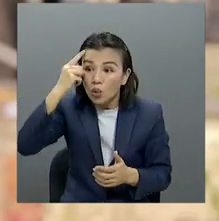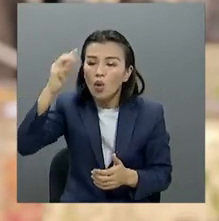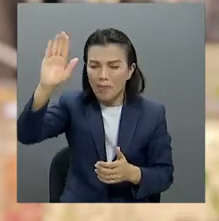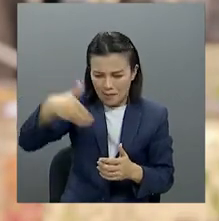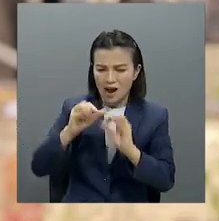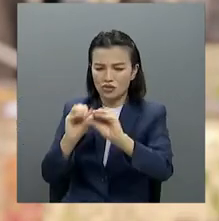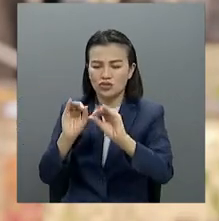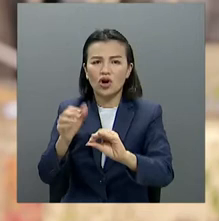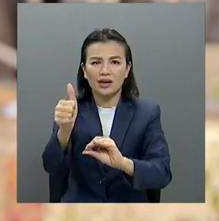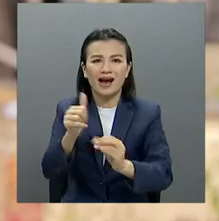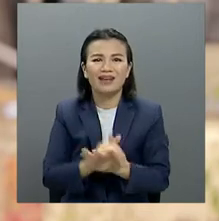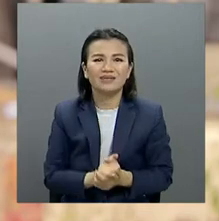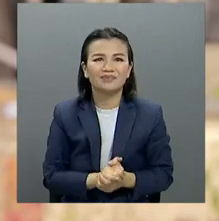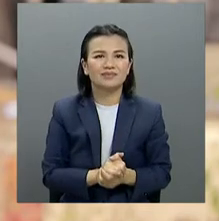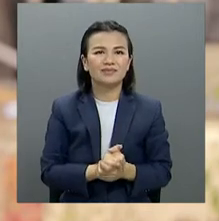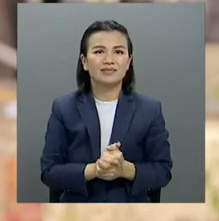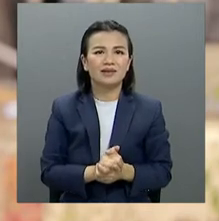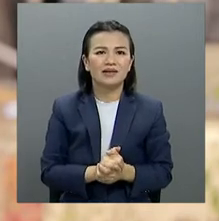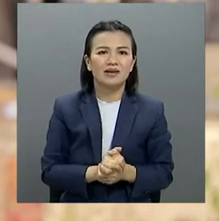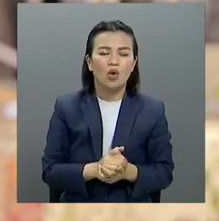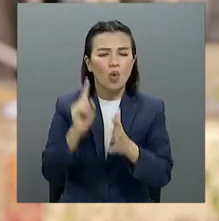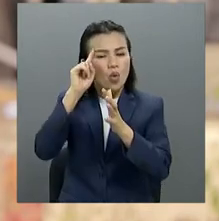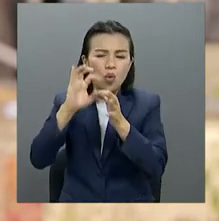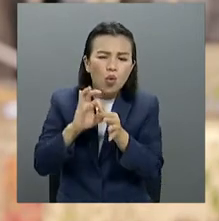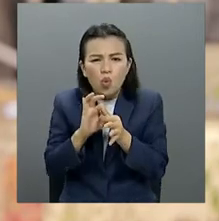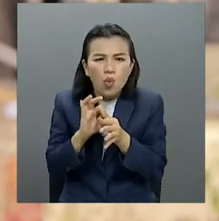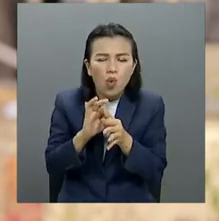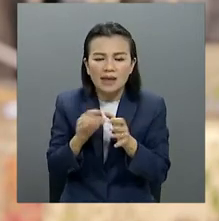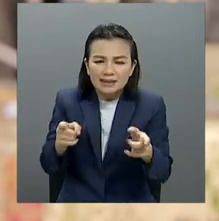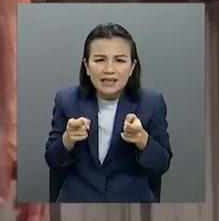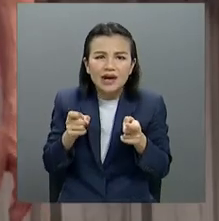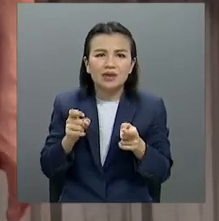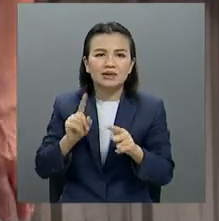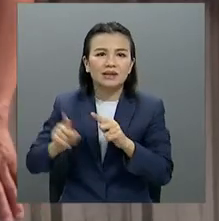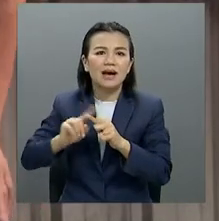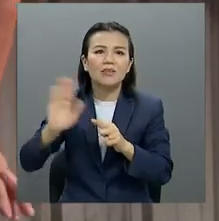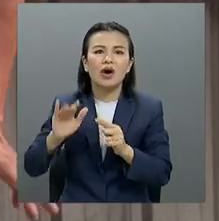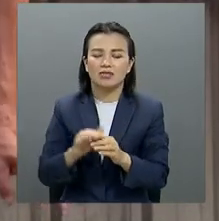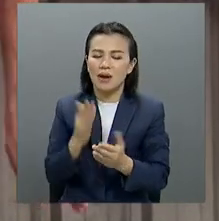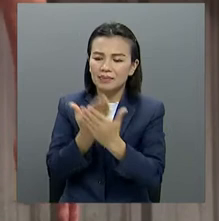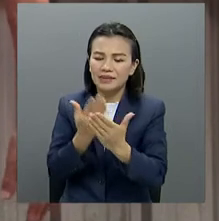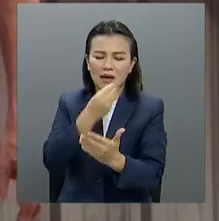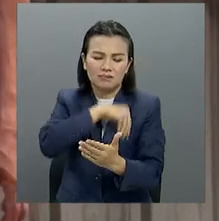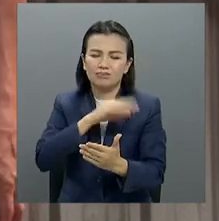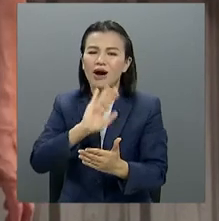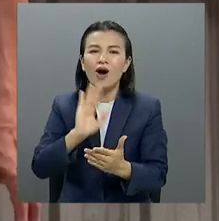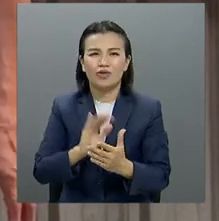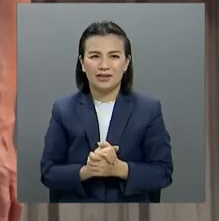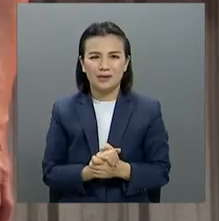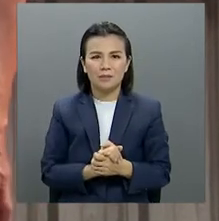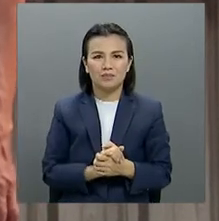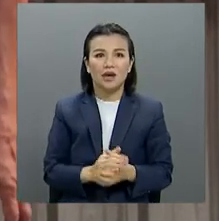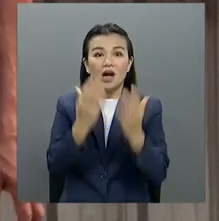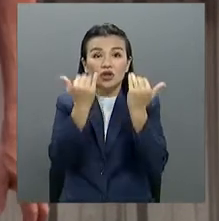ผมจะมาห่วงวิชาจึงมาแจ้เอากล้าเอาสินอย่างครับ ในปัจจุบันภูมิปัญญาการทำน้